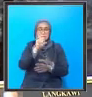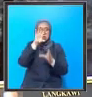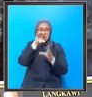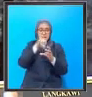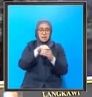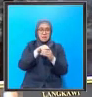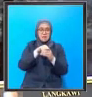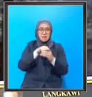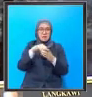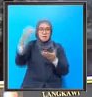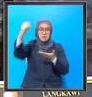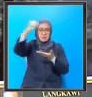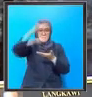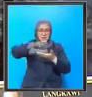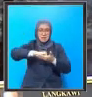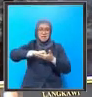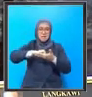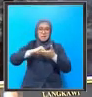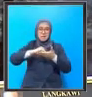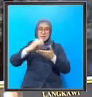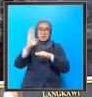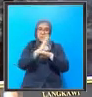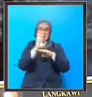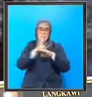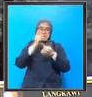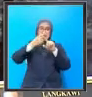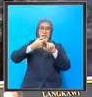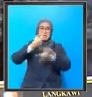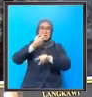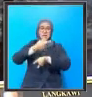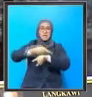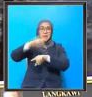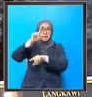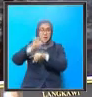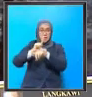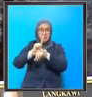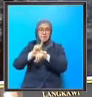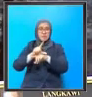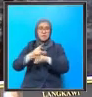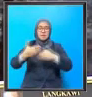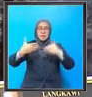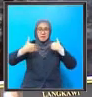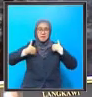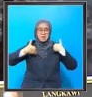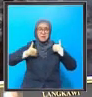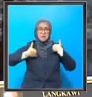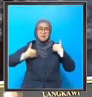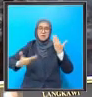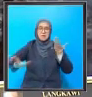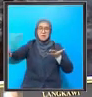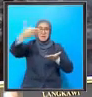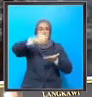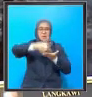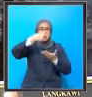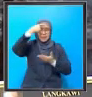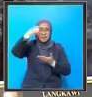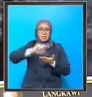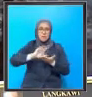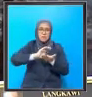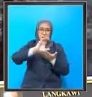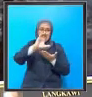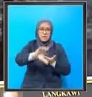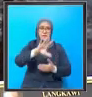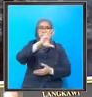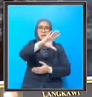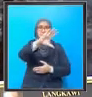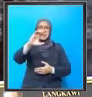pelabuhan daripada Langkawi yaitu ada cadangan untuk Meulaboh sebanyak lima itu sejuta Ringgit